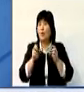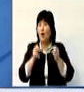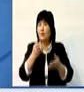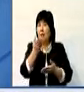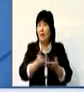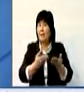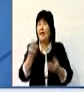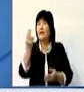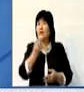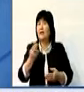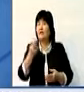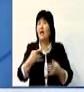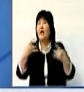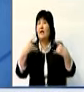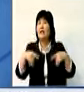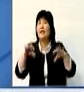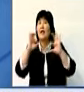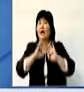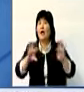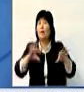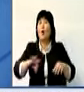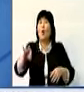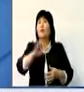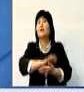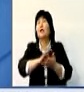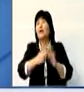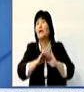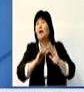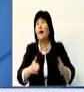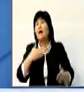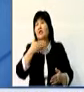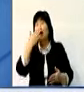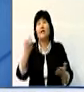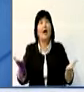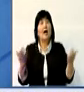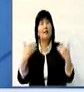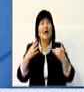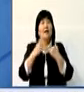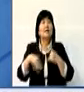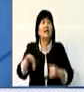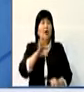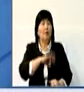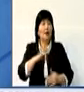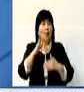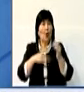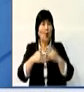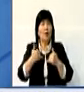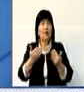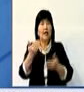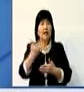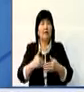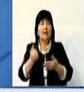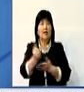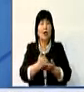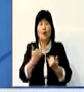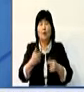мәселесі, цифрлық эфирлік телехабар таратудың облыстағы жағдайы, балалардың жазғы демалысы, жерді пайдалану, құрылыс талаптарының сақталуы бүгін